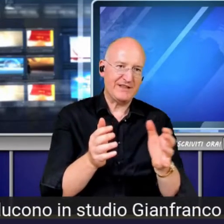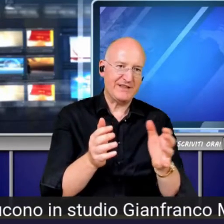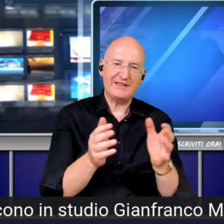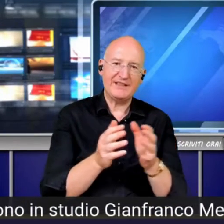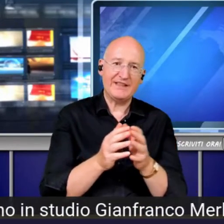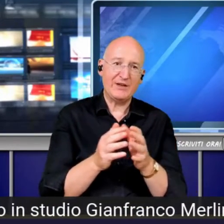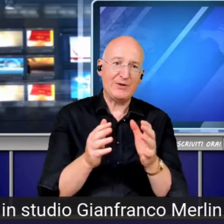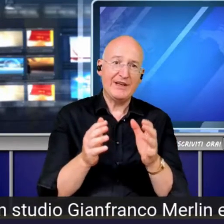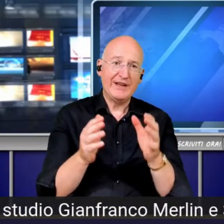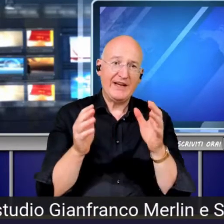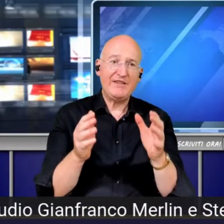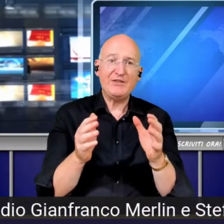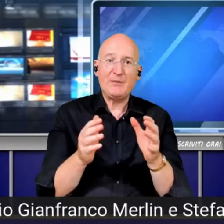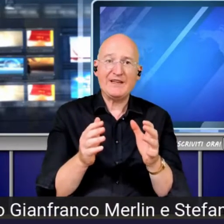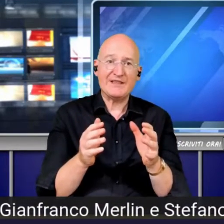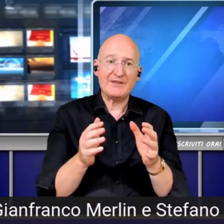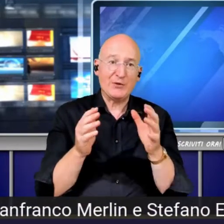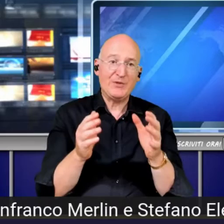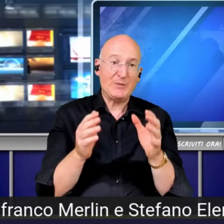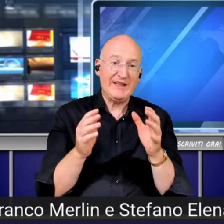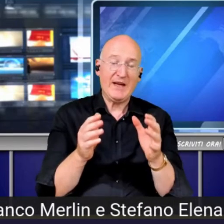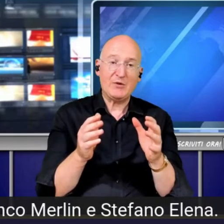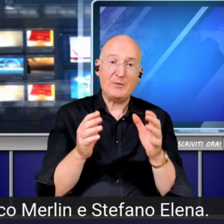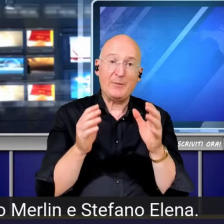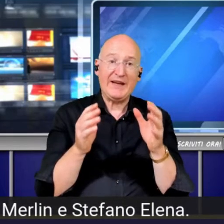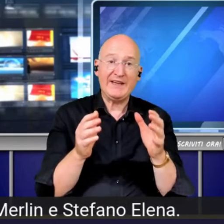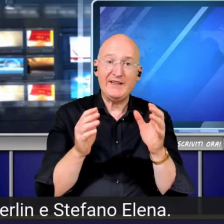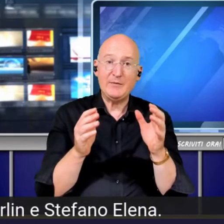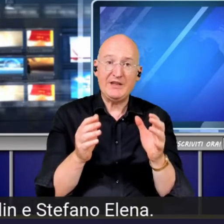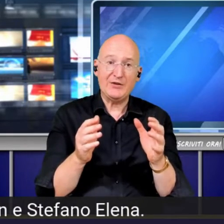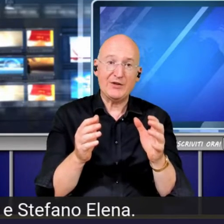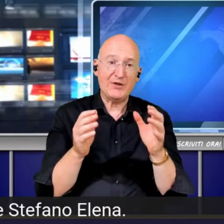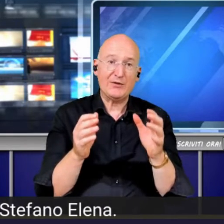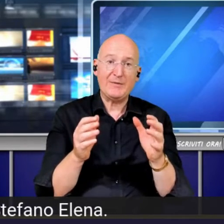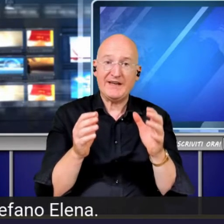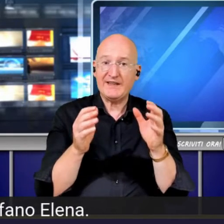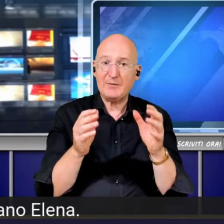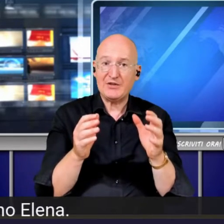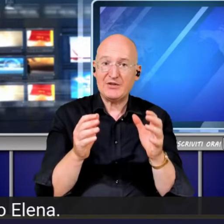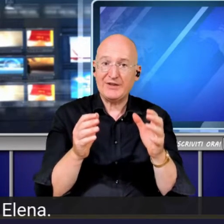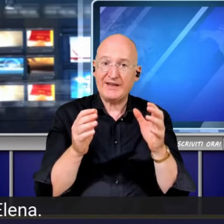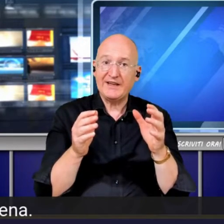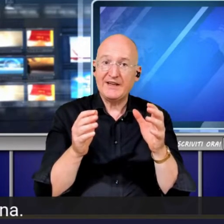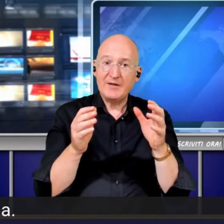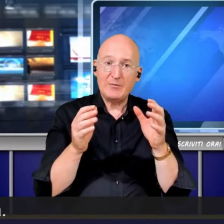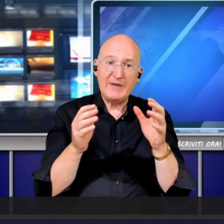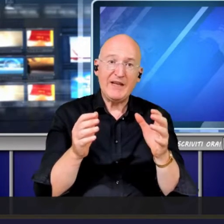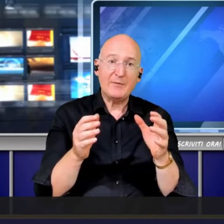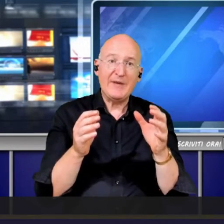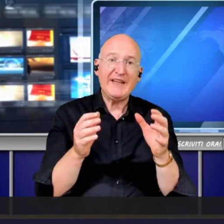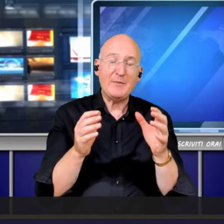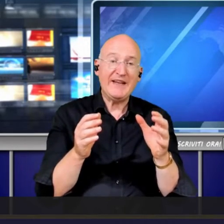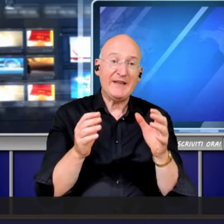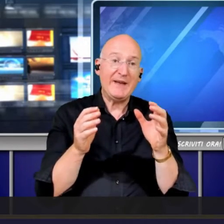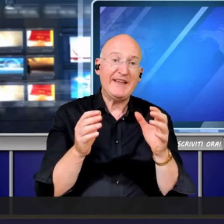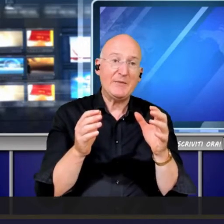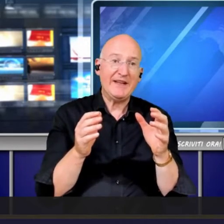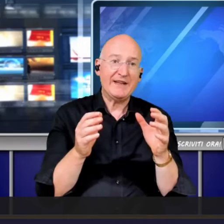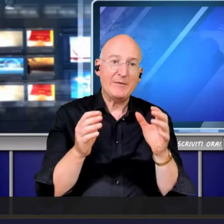qua, della fisica e dell'ingegneria, in cui a livello di paese spendiamo pacchi di milioni per formare delle persone La che formazione, sì.